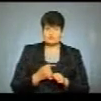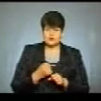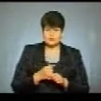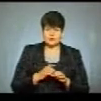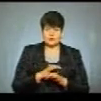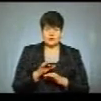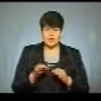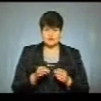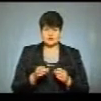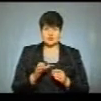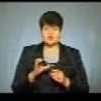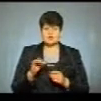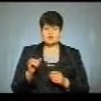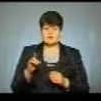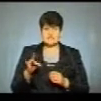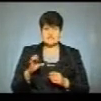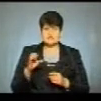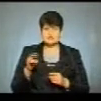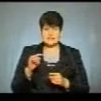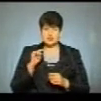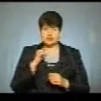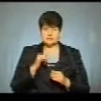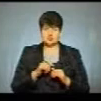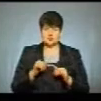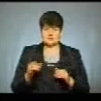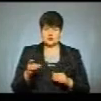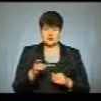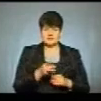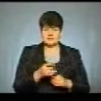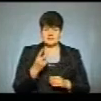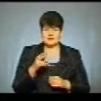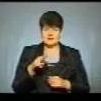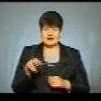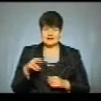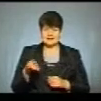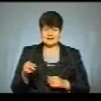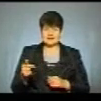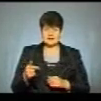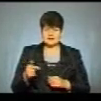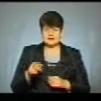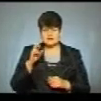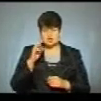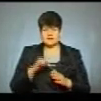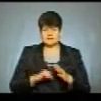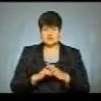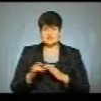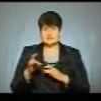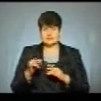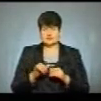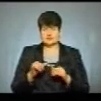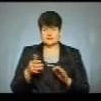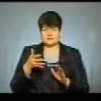проєкті кошторису і субвенція на соціально-економічний розвиток регіонів – це 2 мільярди гривень, а на Державний фонд регіонального